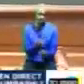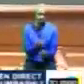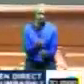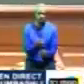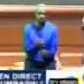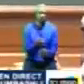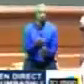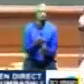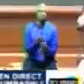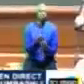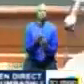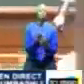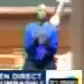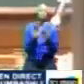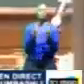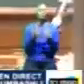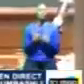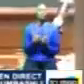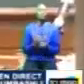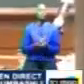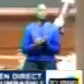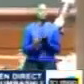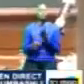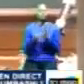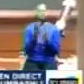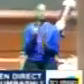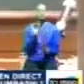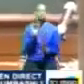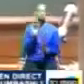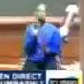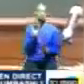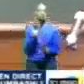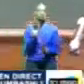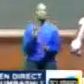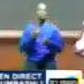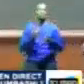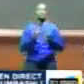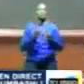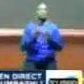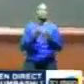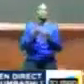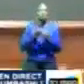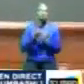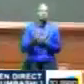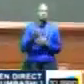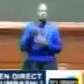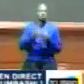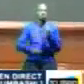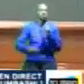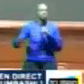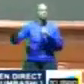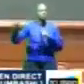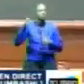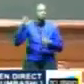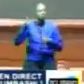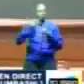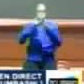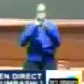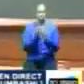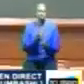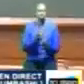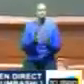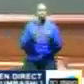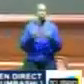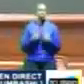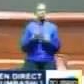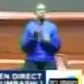ya kutii kwa neno, il y a le Saint-Esprit. Uko Roho Mtakatifu. Mais derrière chaque désobéissance, sasa, nyuma ya kutokuti neno, il y a